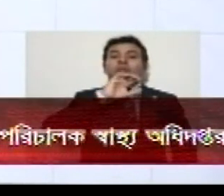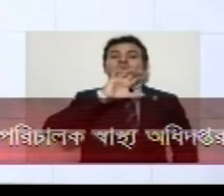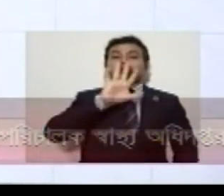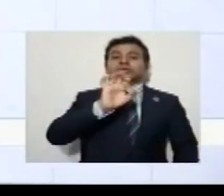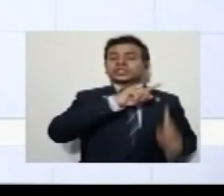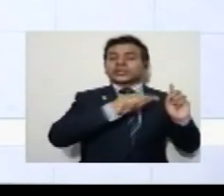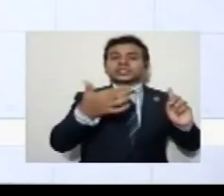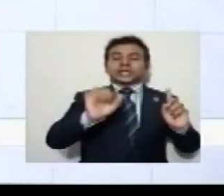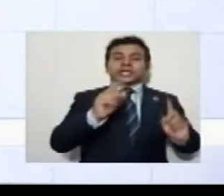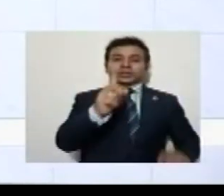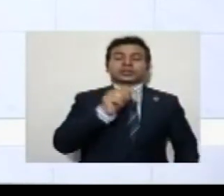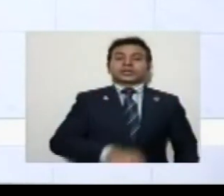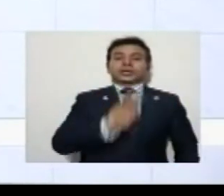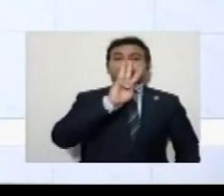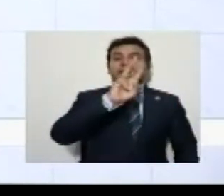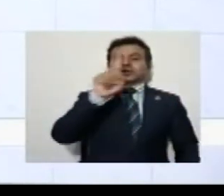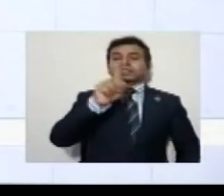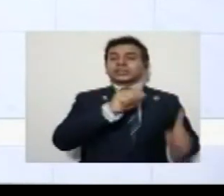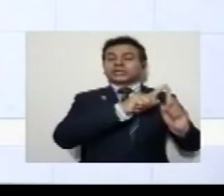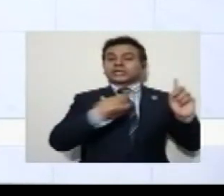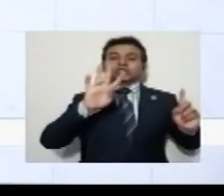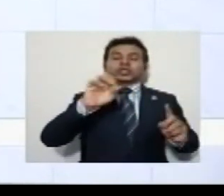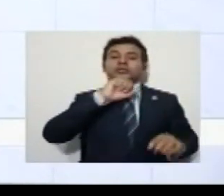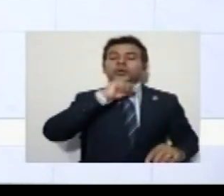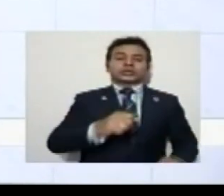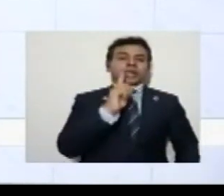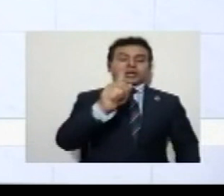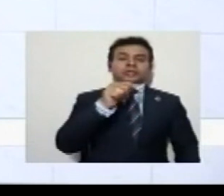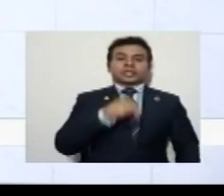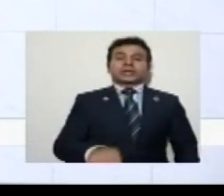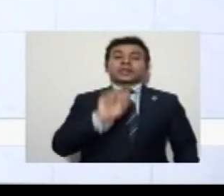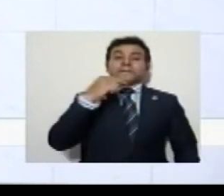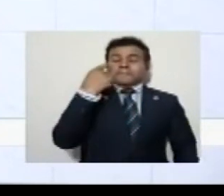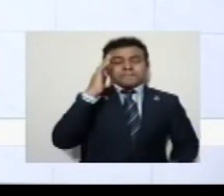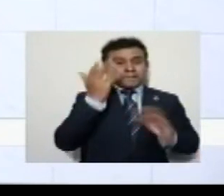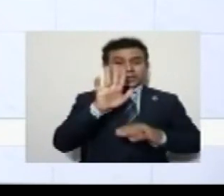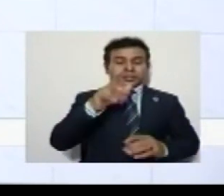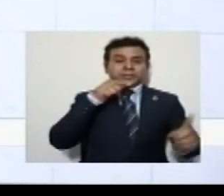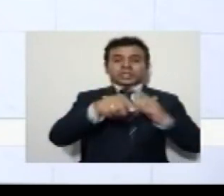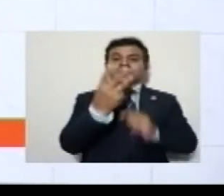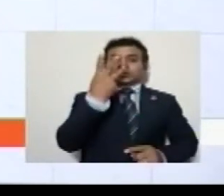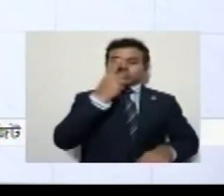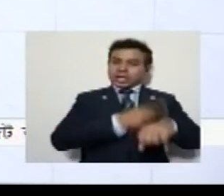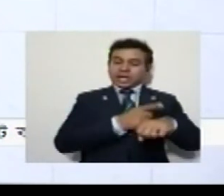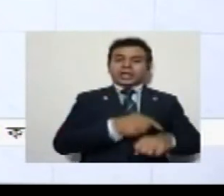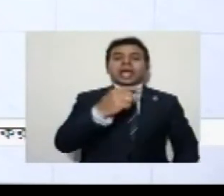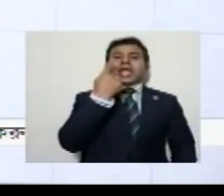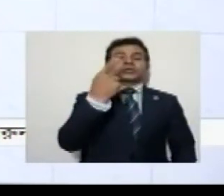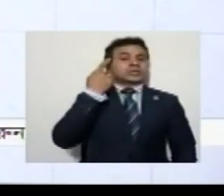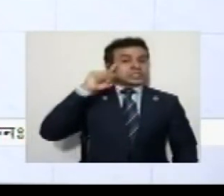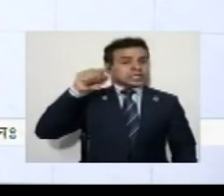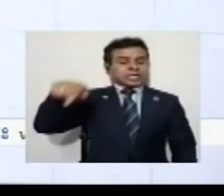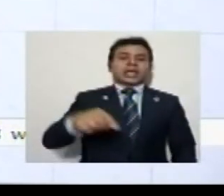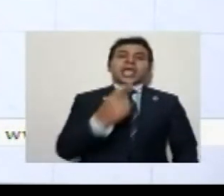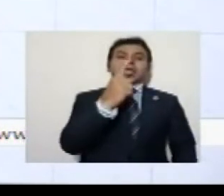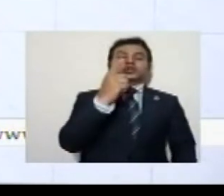যায় যে 60-3 জন, 50-60 একজন, এবং 31-40 বছর বয়সের মধ্যে একজন। এই 5 জনের